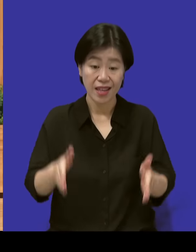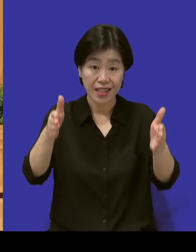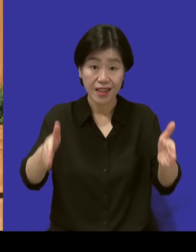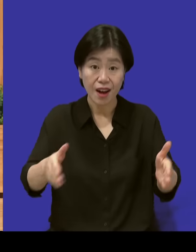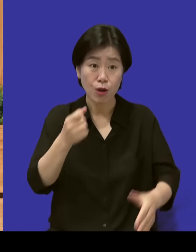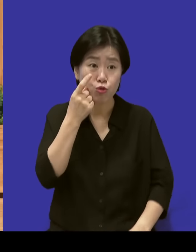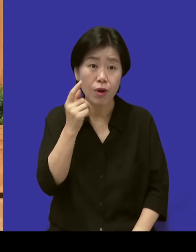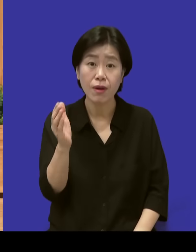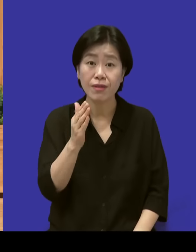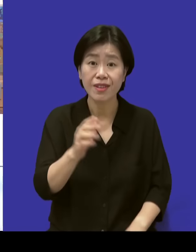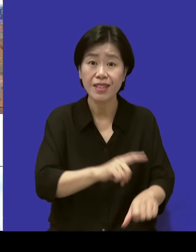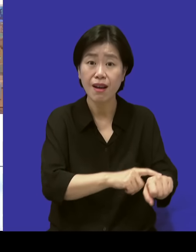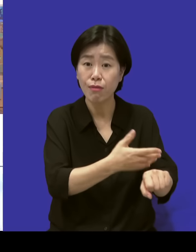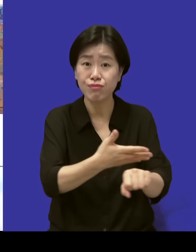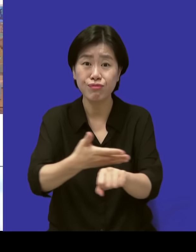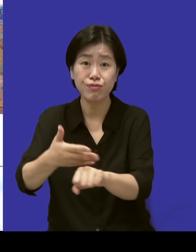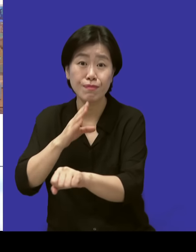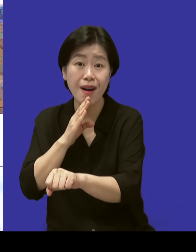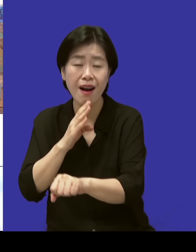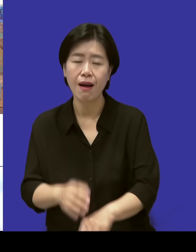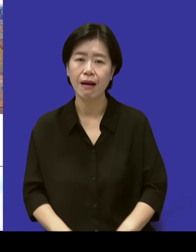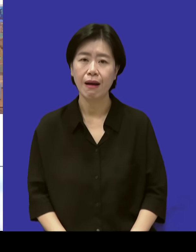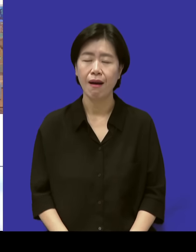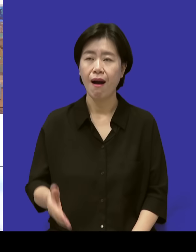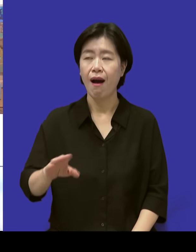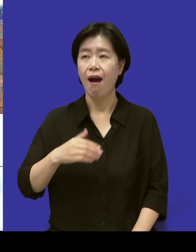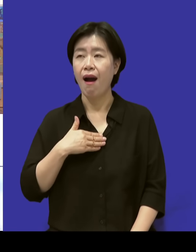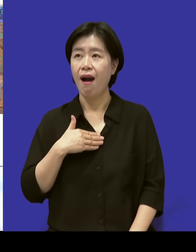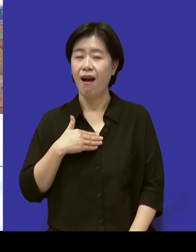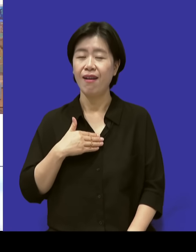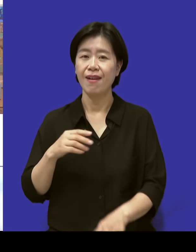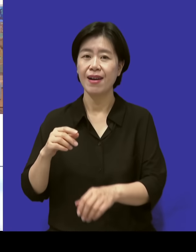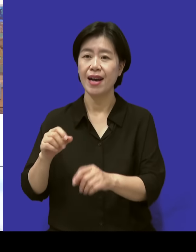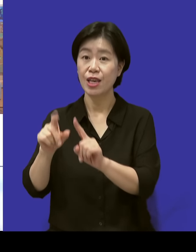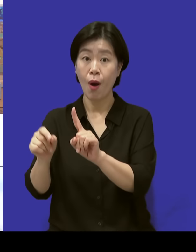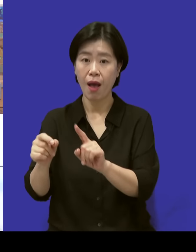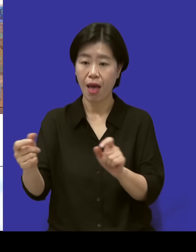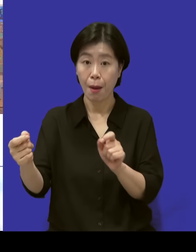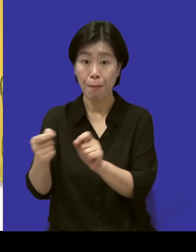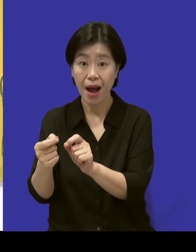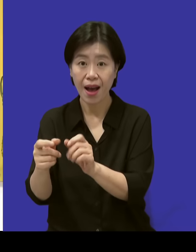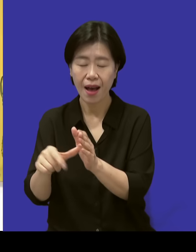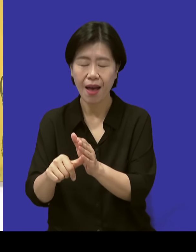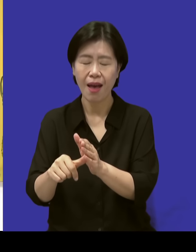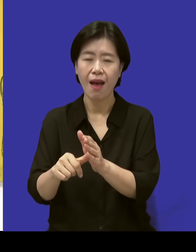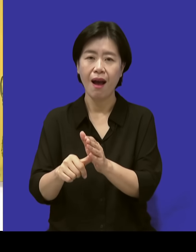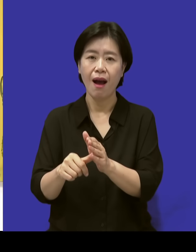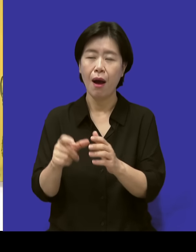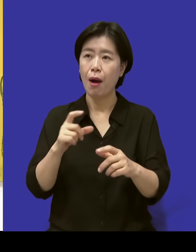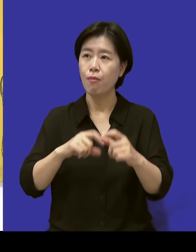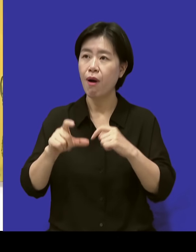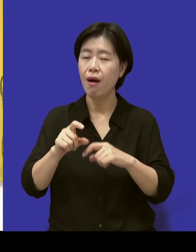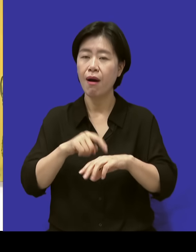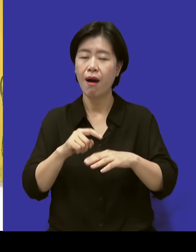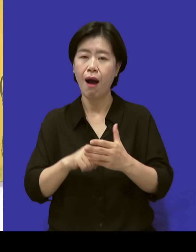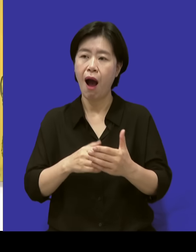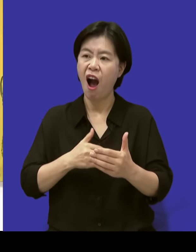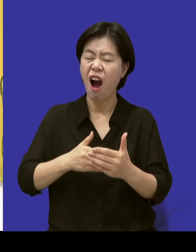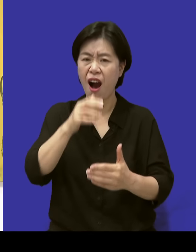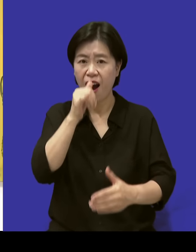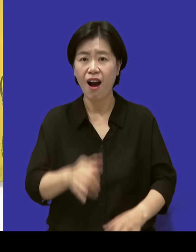어떻게 나올까? 예. 내 이렇게 패대기 쳐지고 비참하게 날아갔는데 사실 제가 제복을 입고